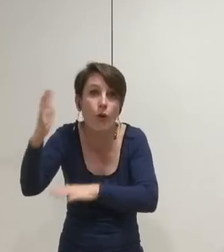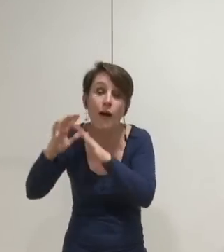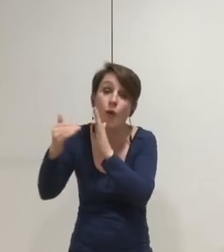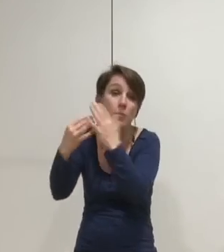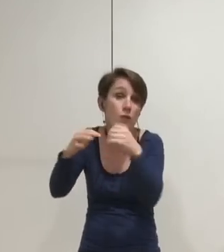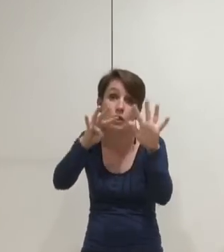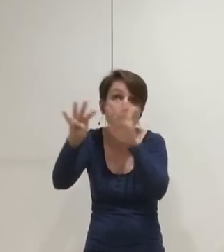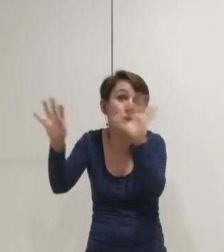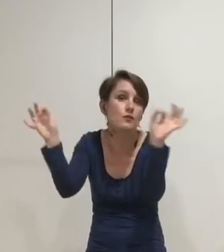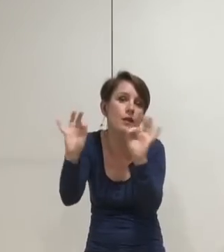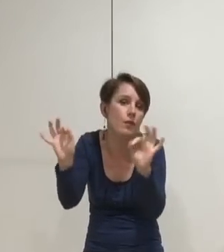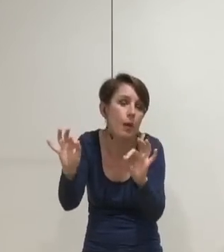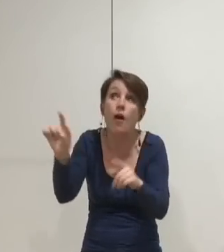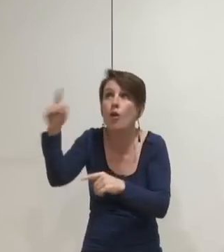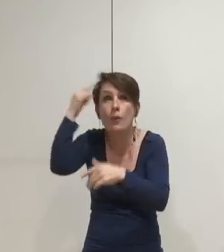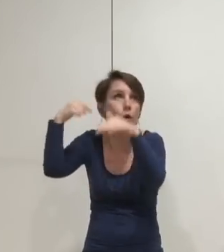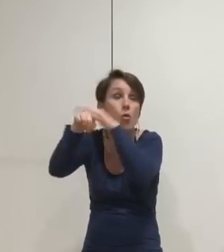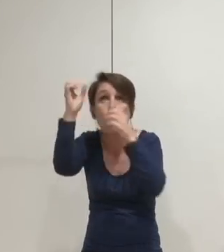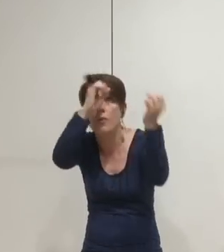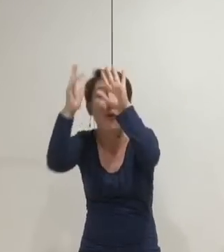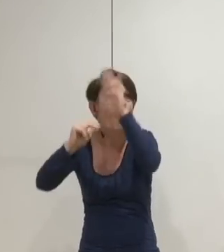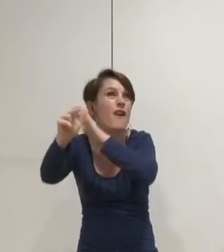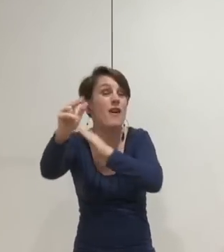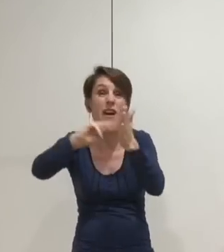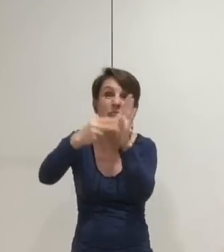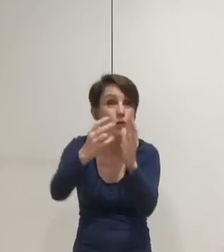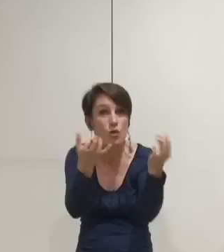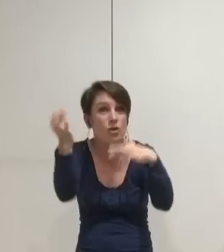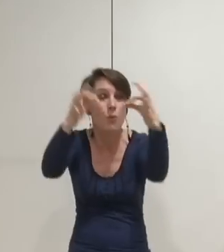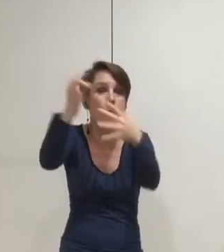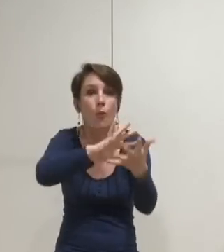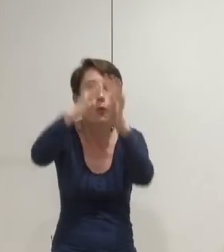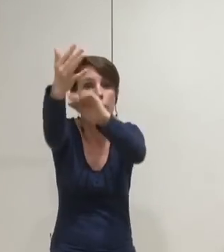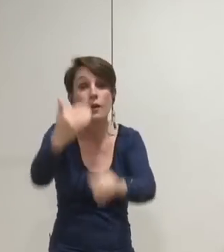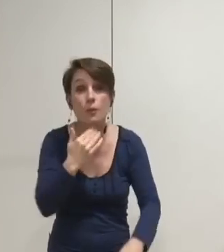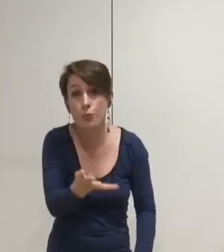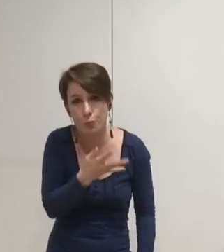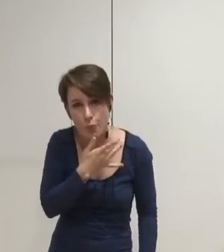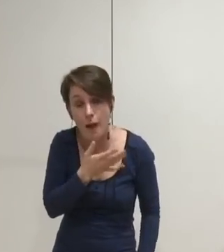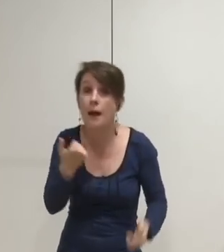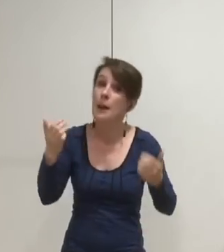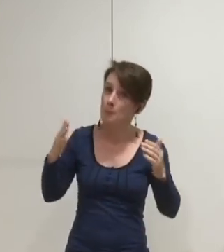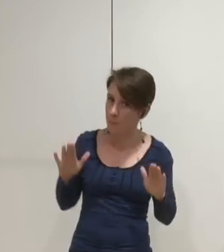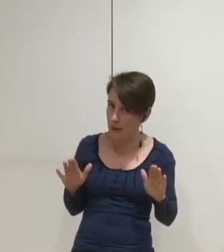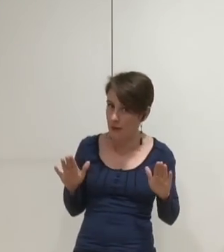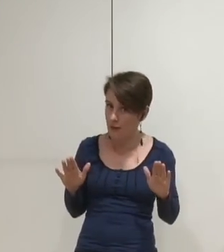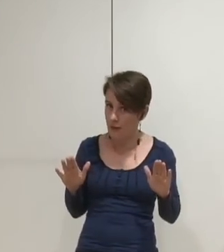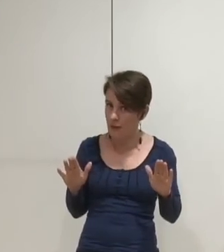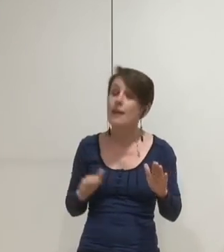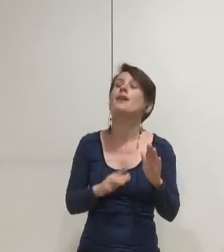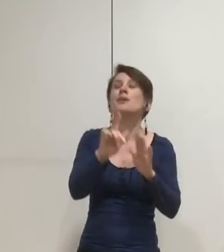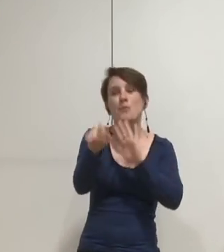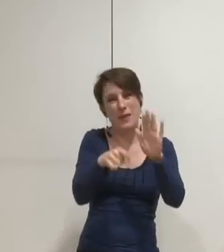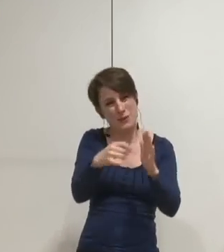reconnaître une certaine clairvooyance sans nul doute mais enfin sans doute pas une capacité à anticiper à ce point-là en revanche plus précisément je vous ferai passer